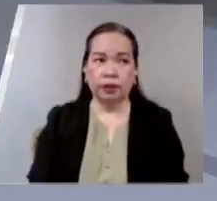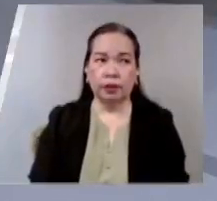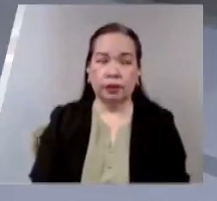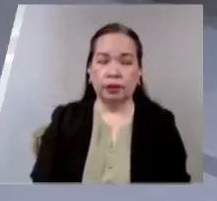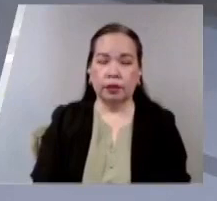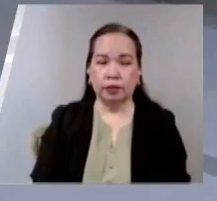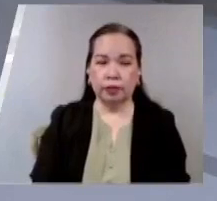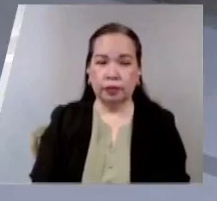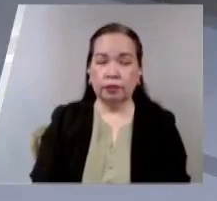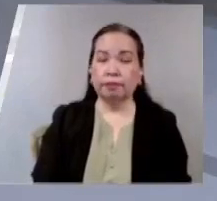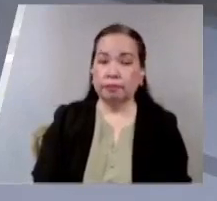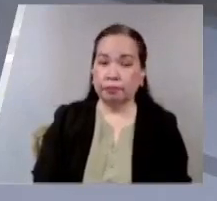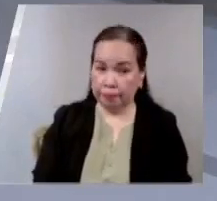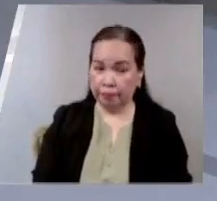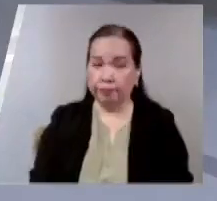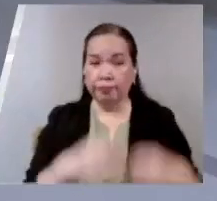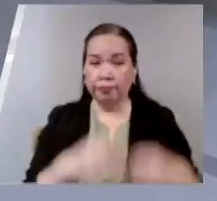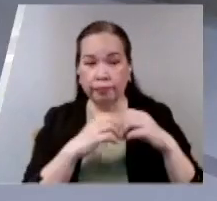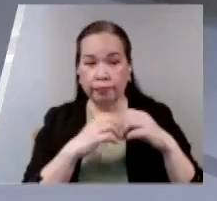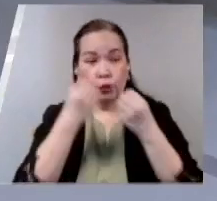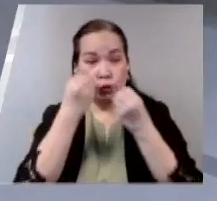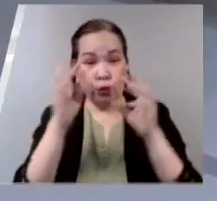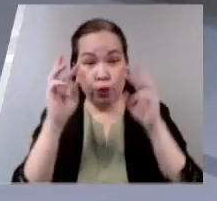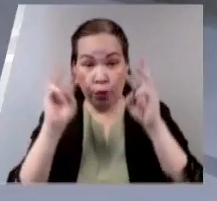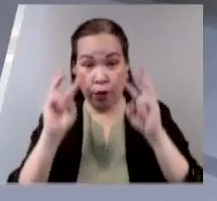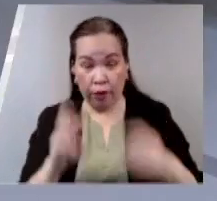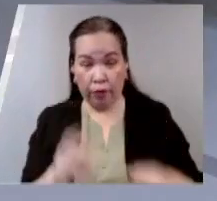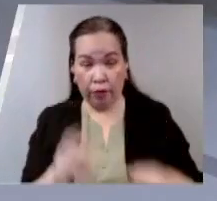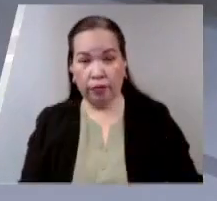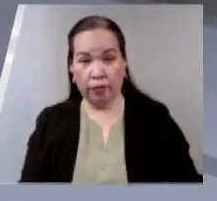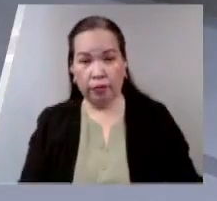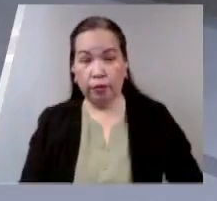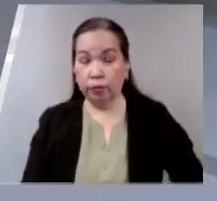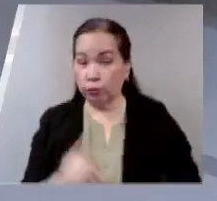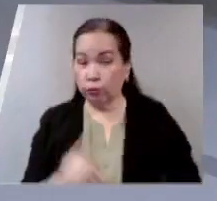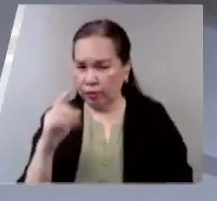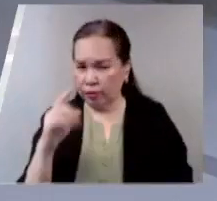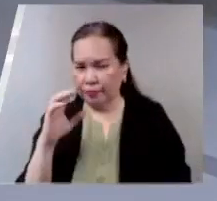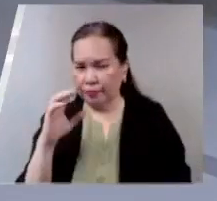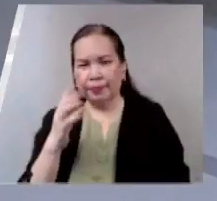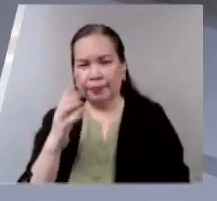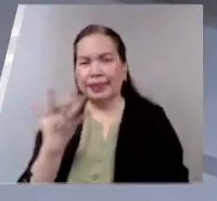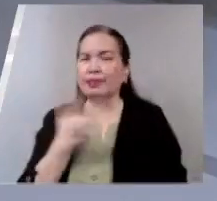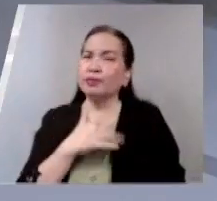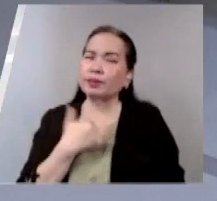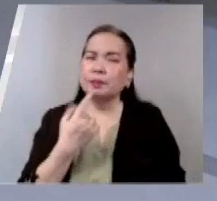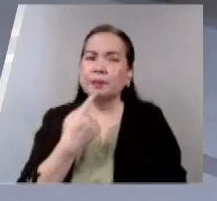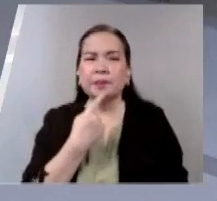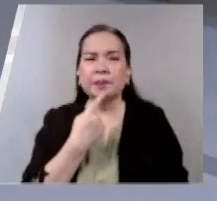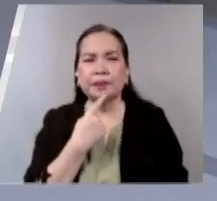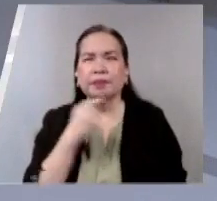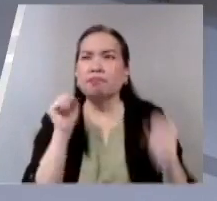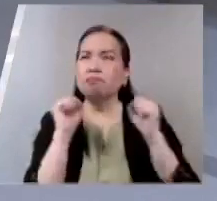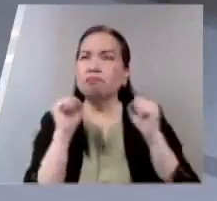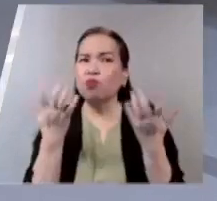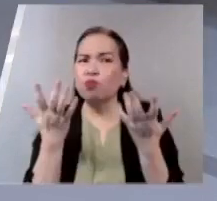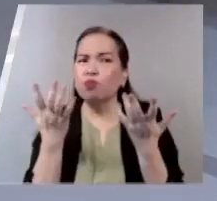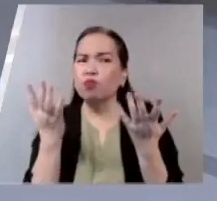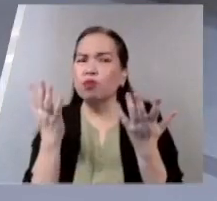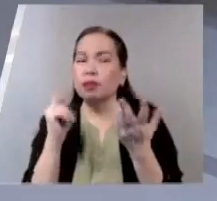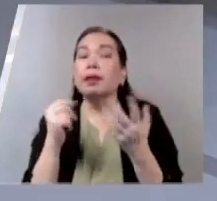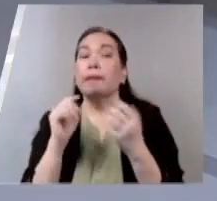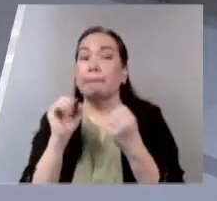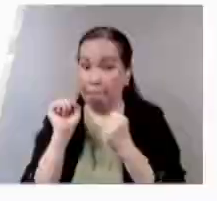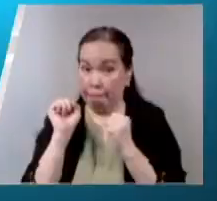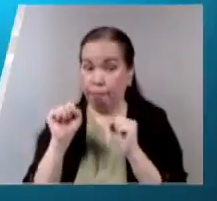Mga kapuso, ulat panahon po tayo sa mga hinahanap-hanap na ang lamig ng amihan. Posibleng bumalik po ulit yan sa mga